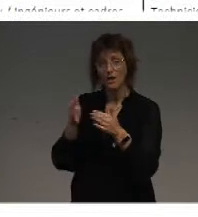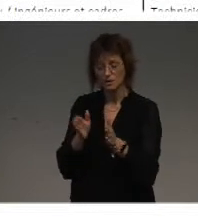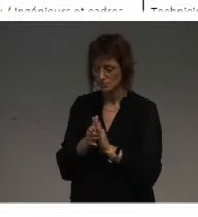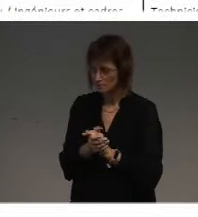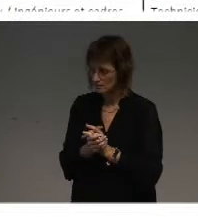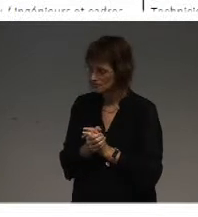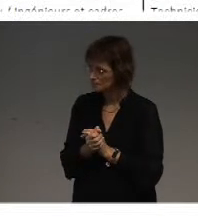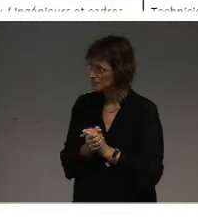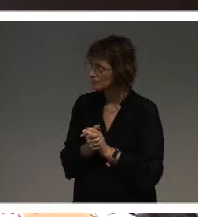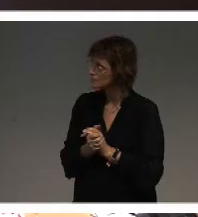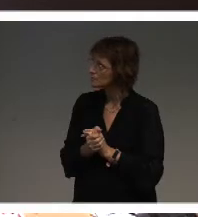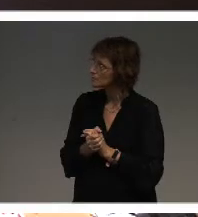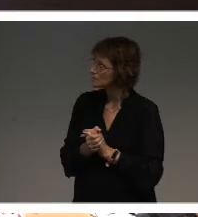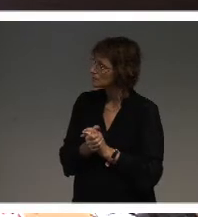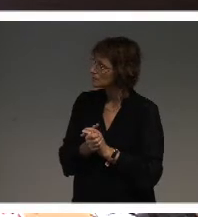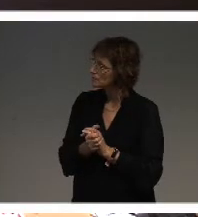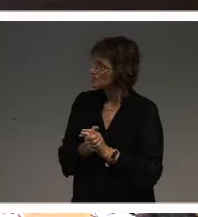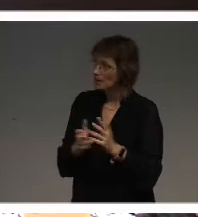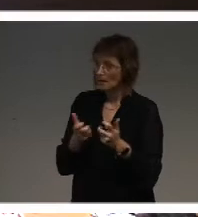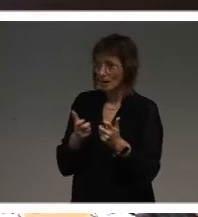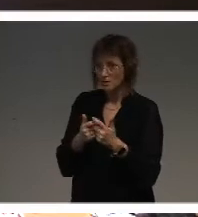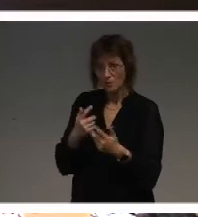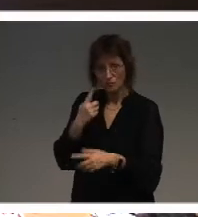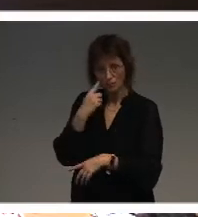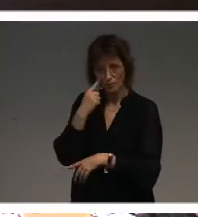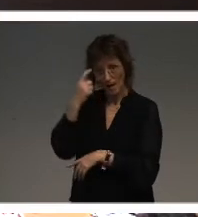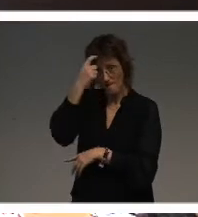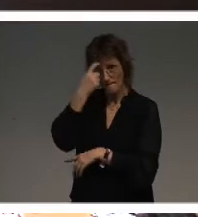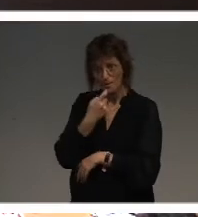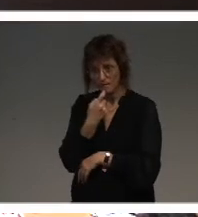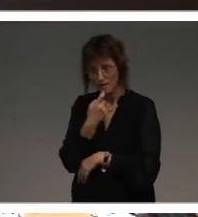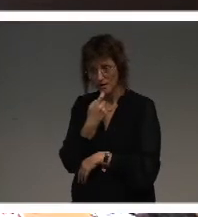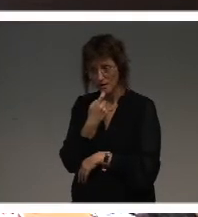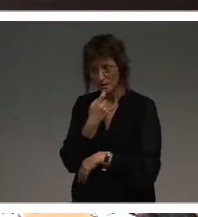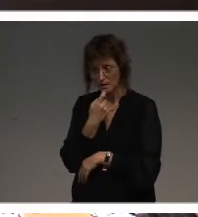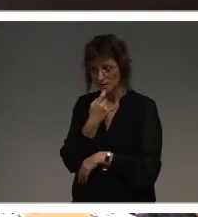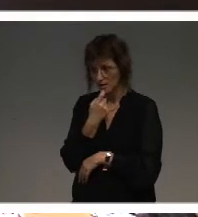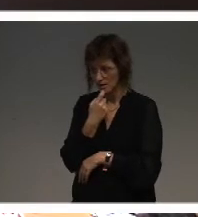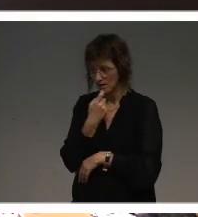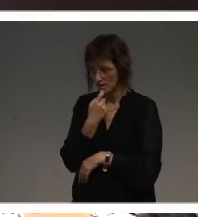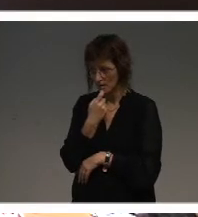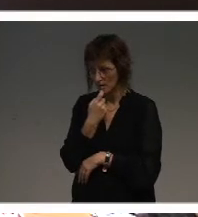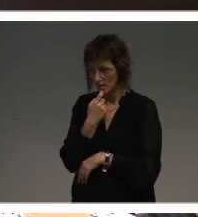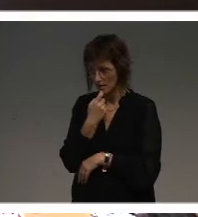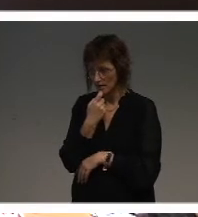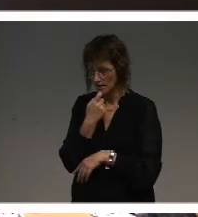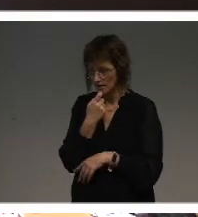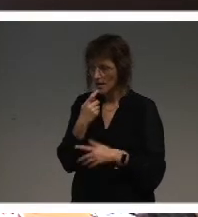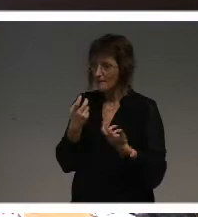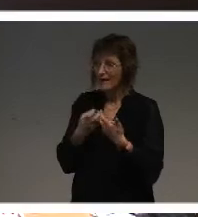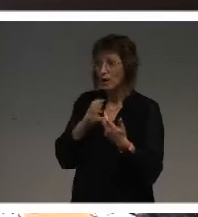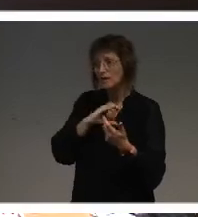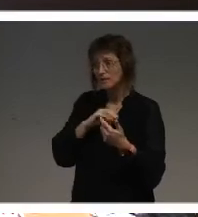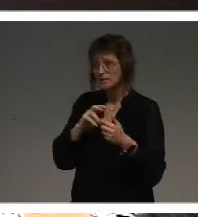voyez, avec des profils, avec une représentation qui décroît. On a essayé dans un titre court